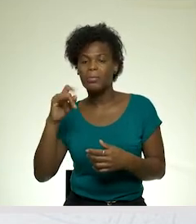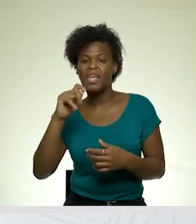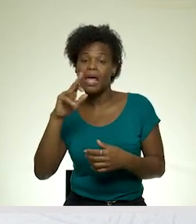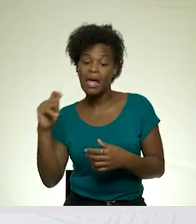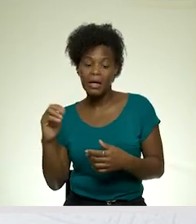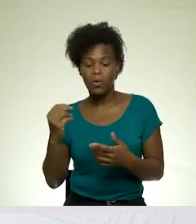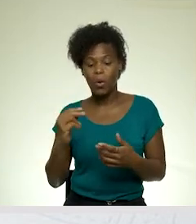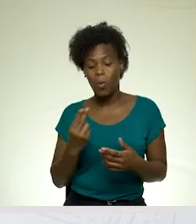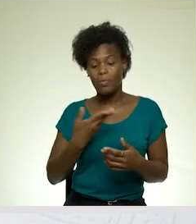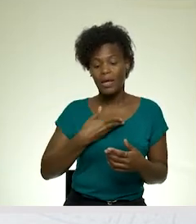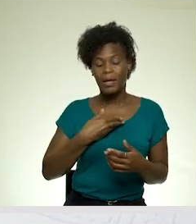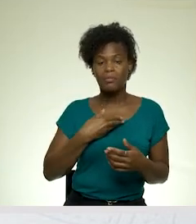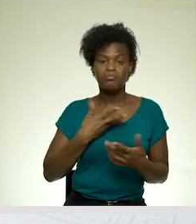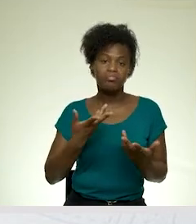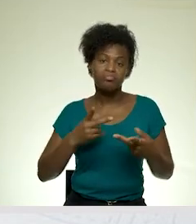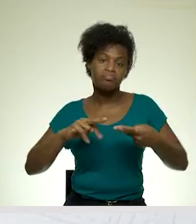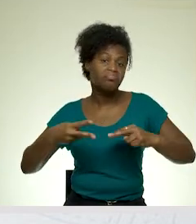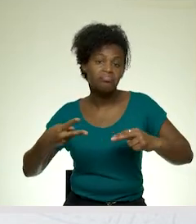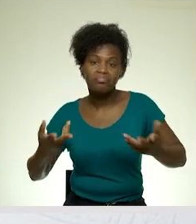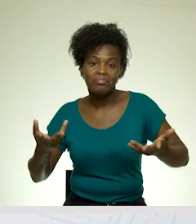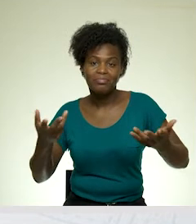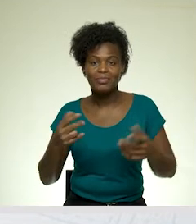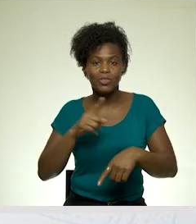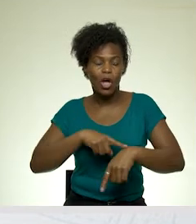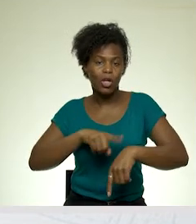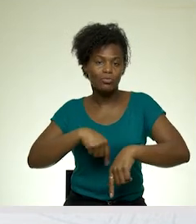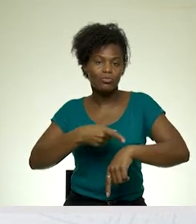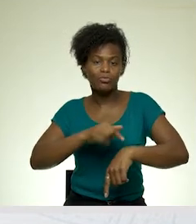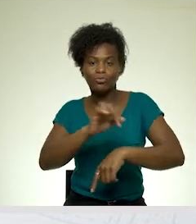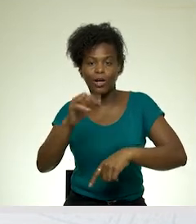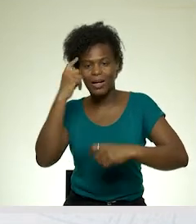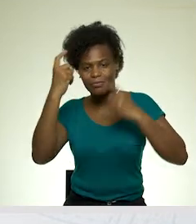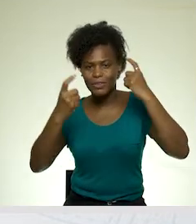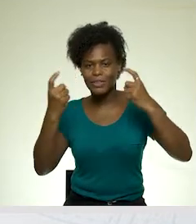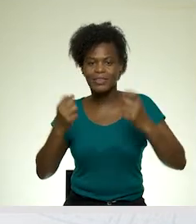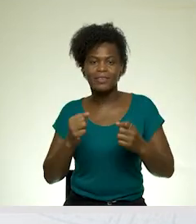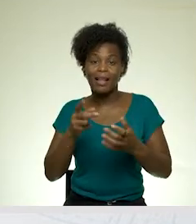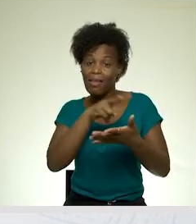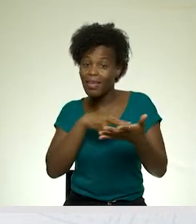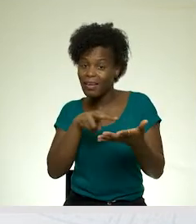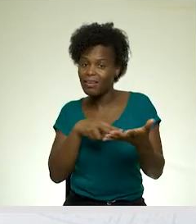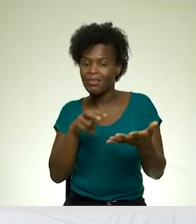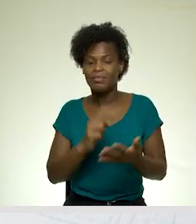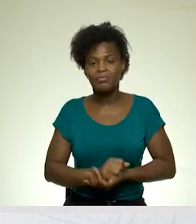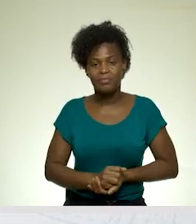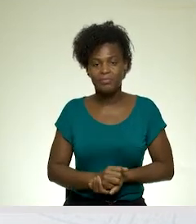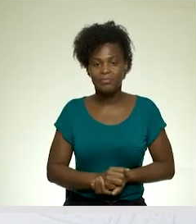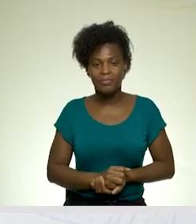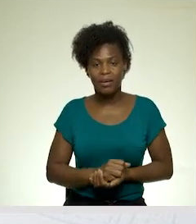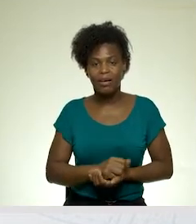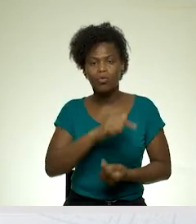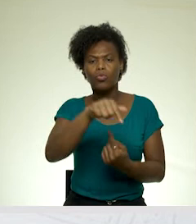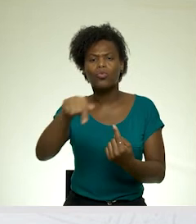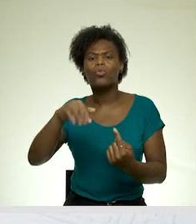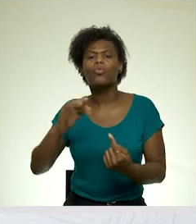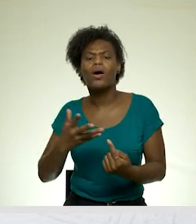D. Une mairie. Prends le temps de réfléchir, de lire. Autour